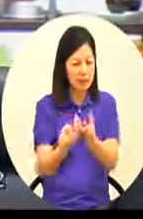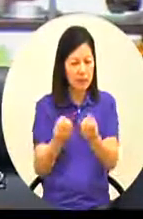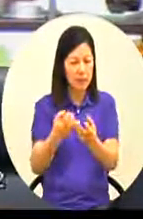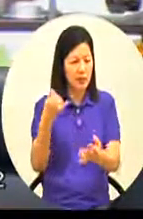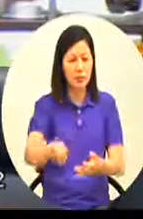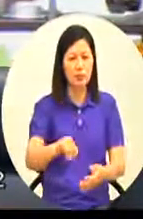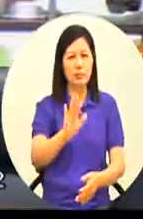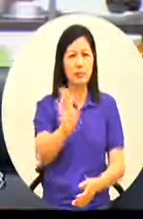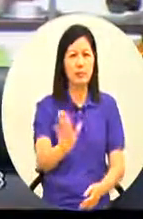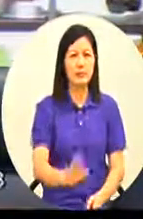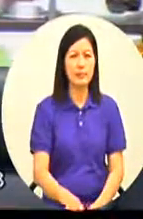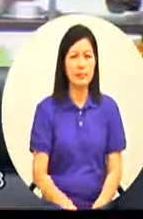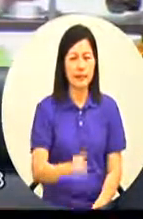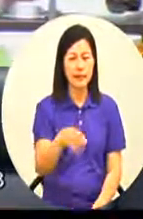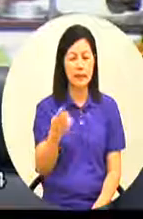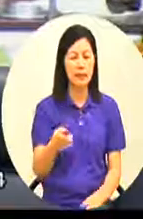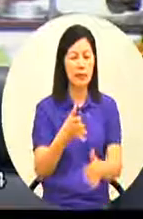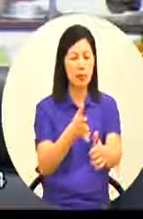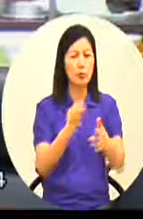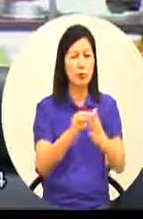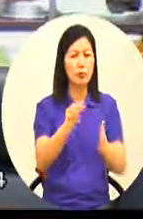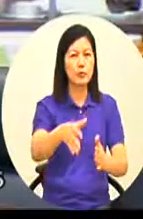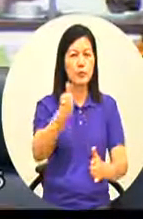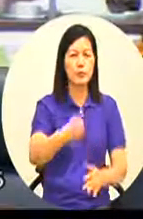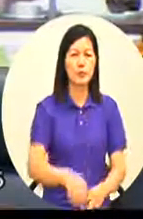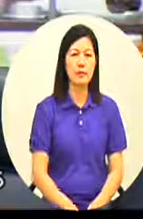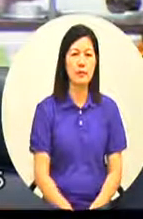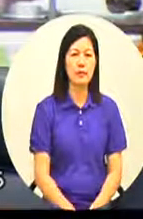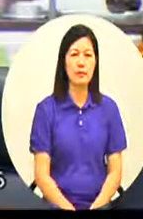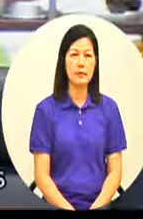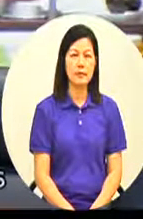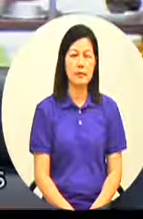好， 那下来我要问局长我们的